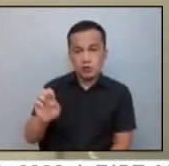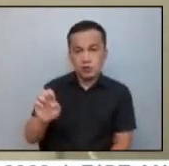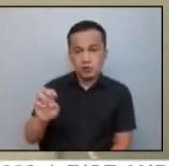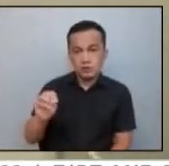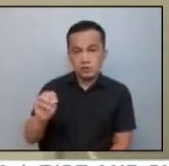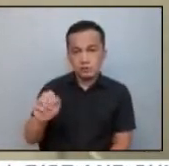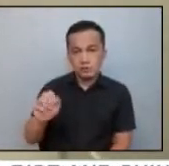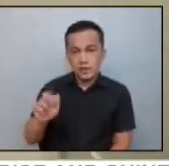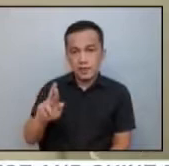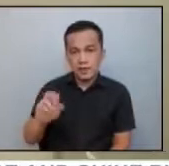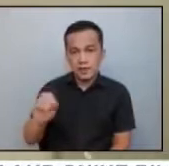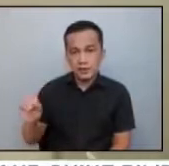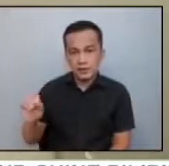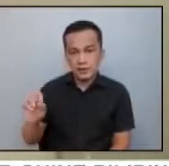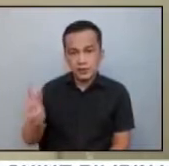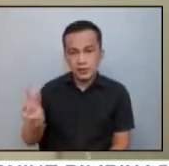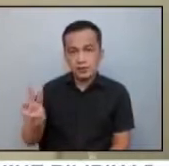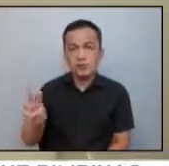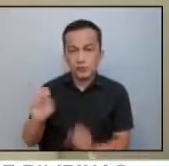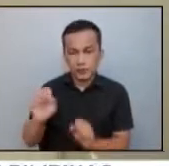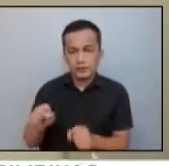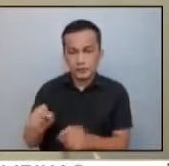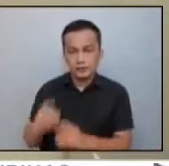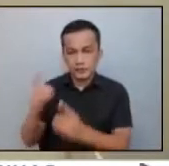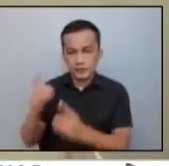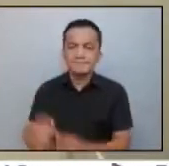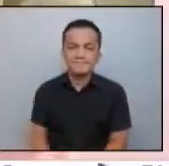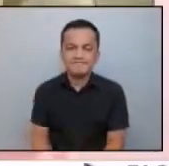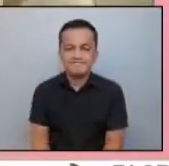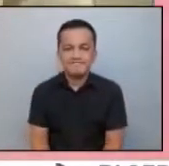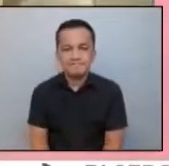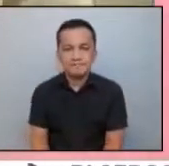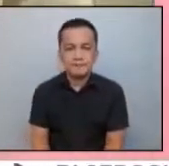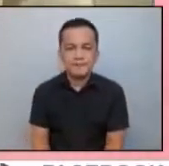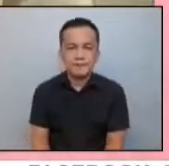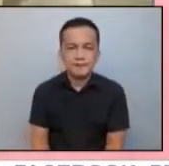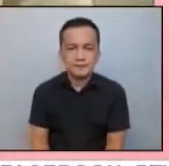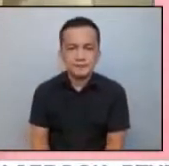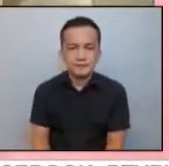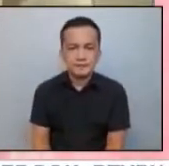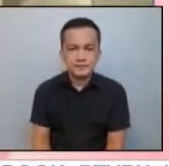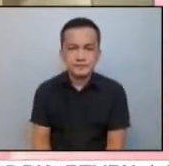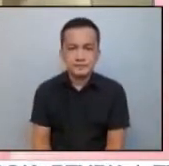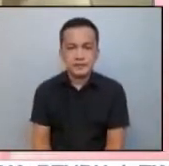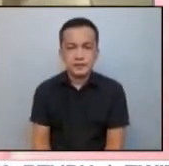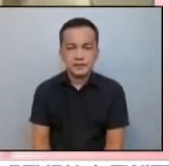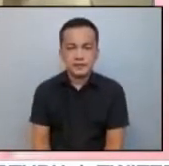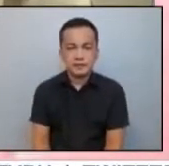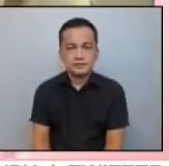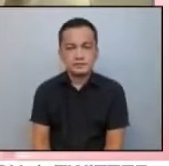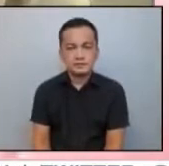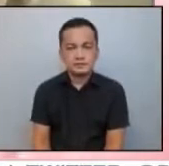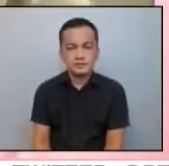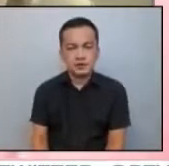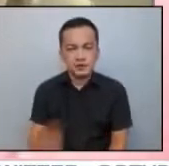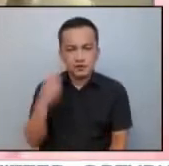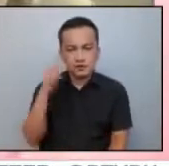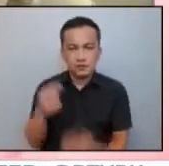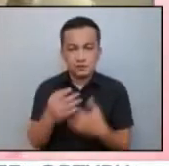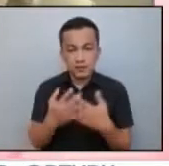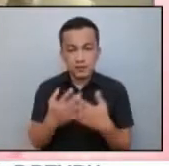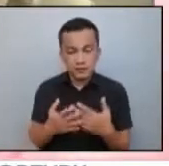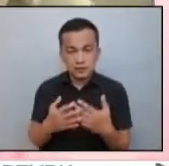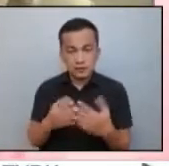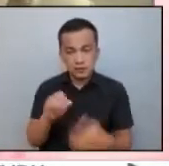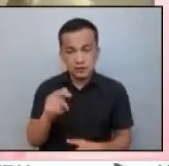i-donate as deceased donors po. Doc, para po sa blood and organ donation, ano po ang inyong mensahe sa mga